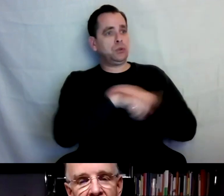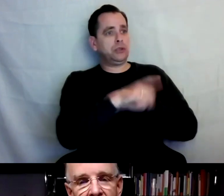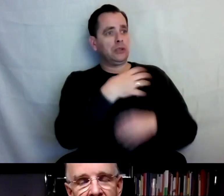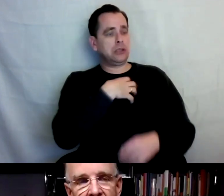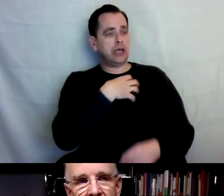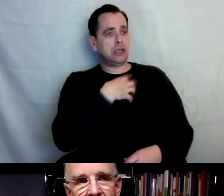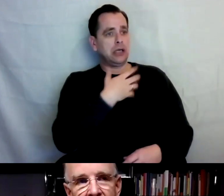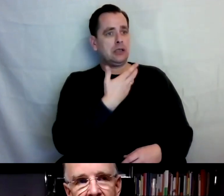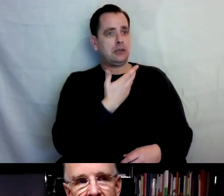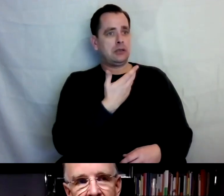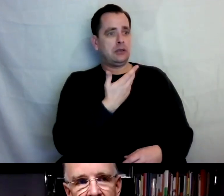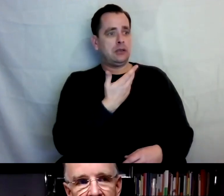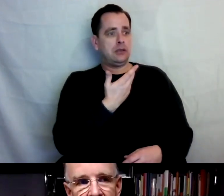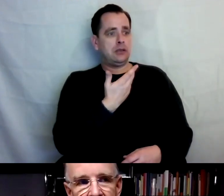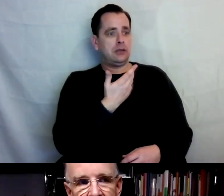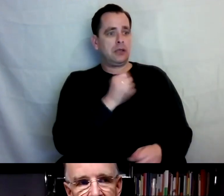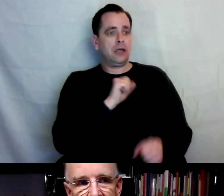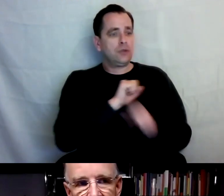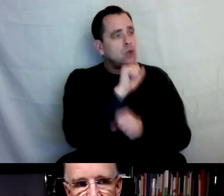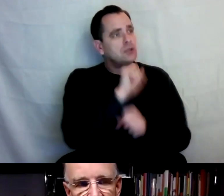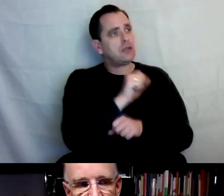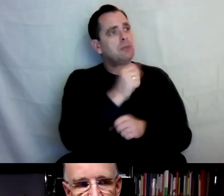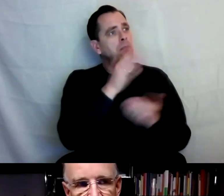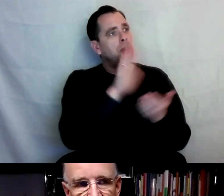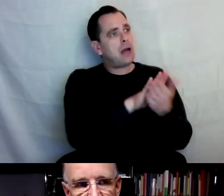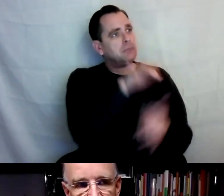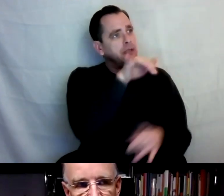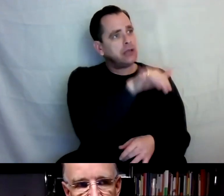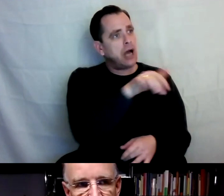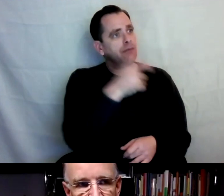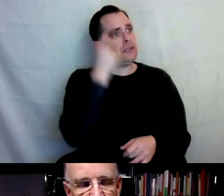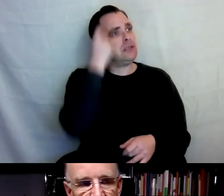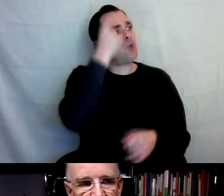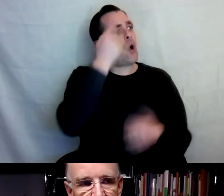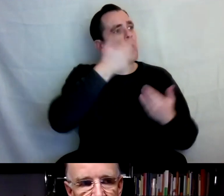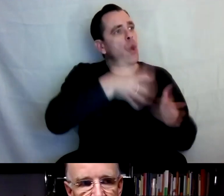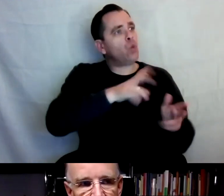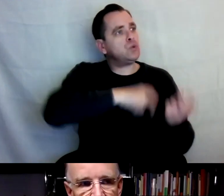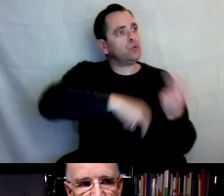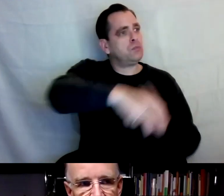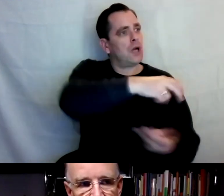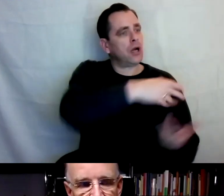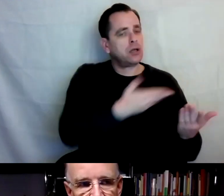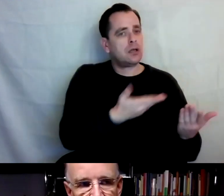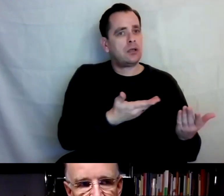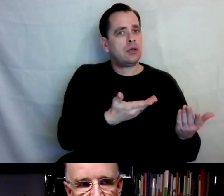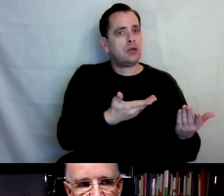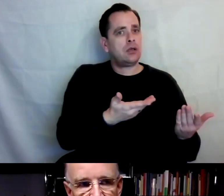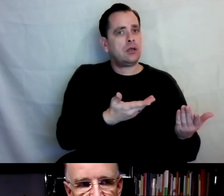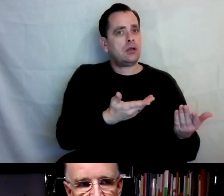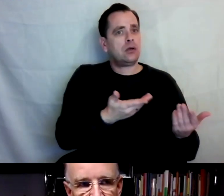dafür, die liegt nicht, ich sage mal, in Berechnungen zurzeit, sondern die ist, glaube